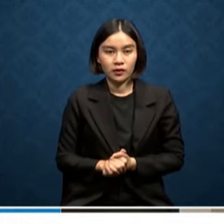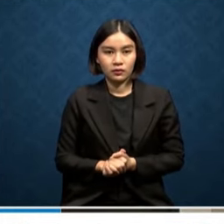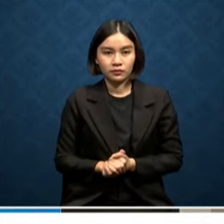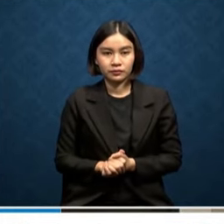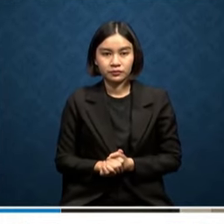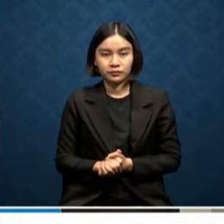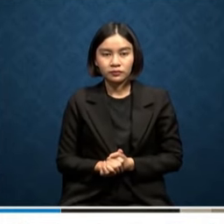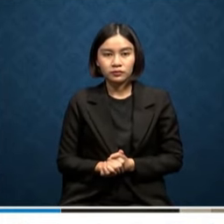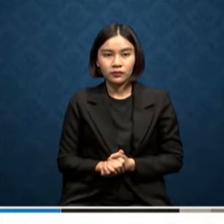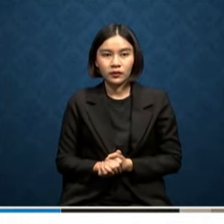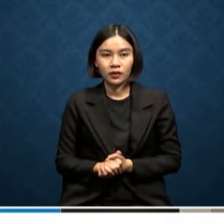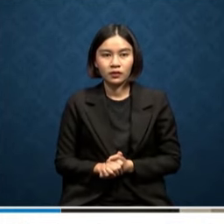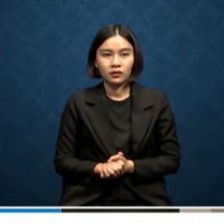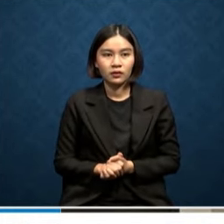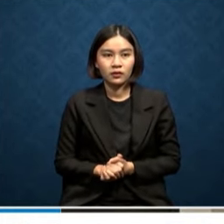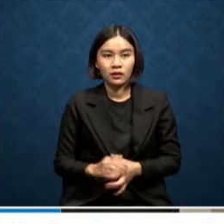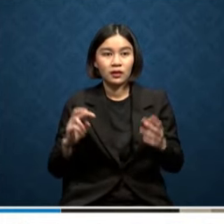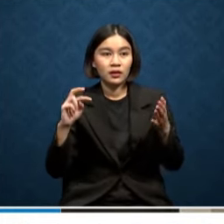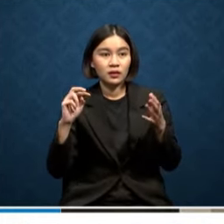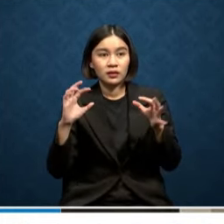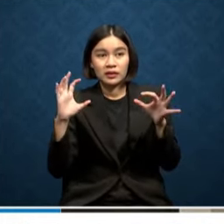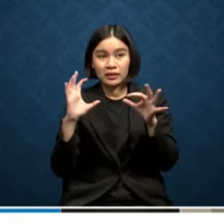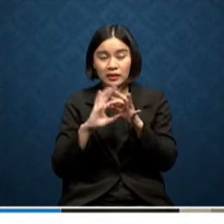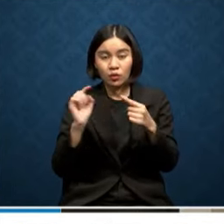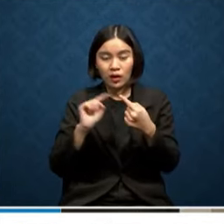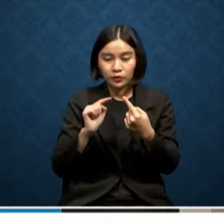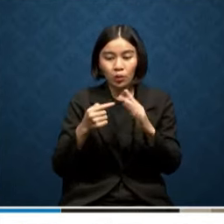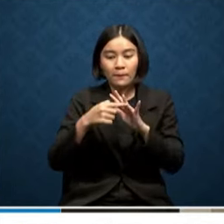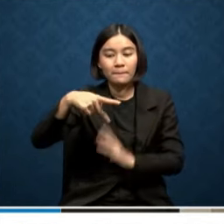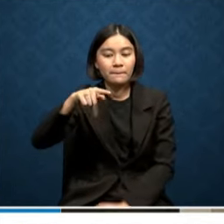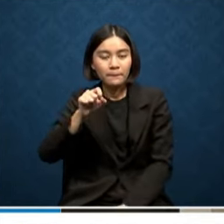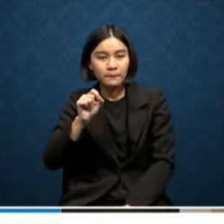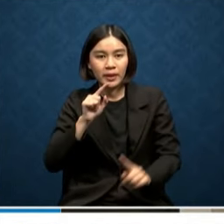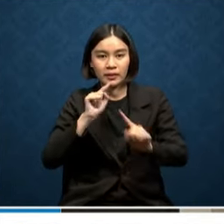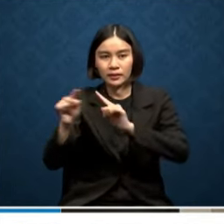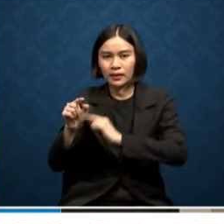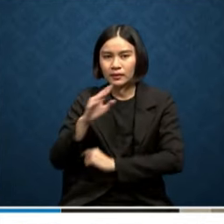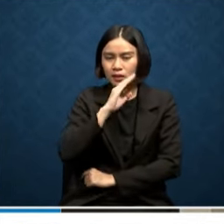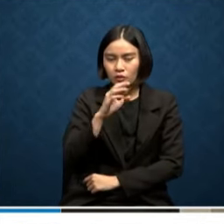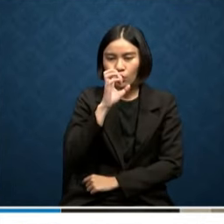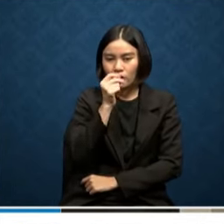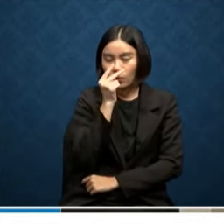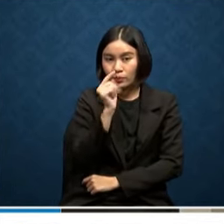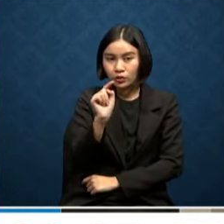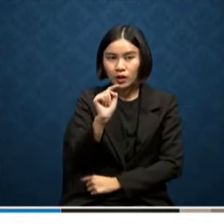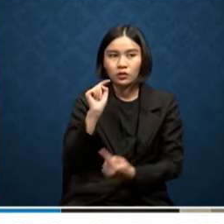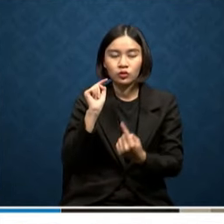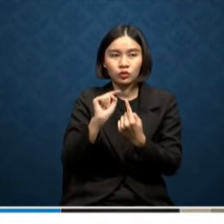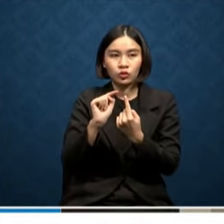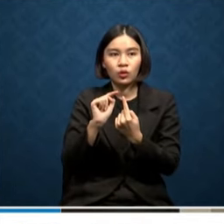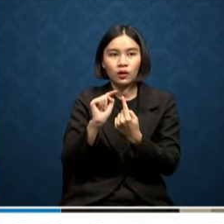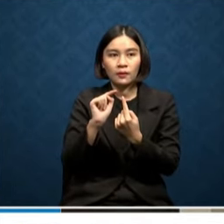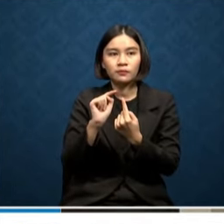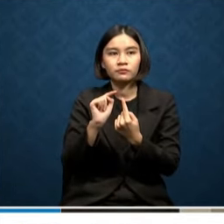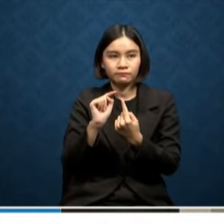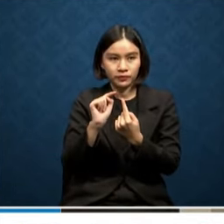ในกรณีเรื่องที่เกี่ยวกับความอ่อนไหวทางเพศสภาพเนี่ยค่ะถ้าหากว่าท่านลองไปที่กองบังคับการปราบปร